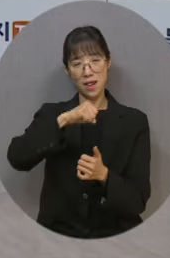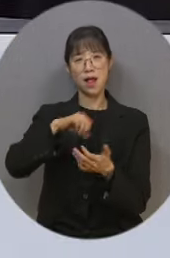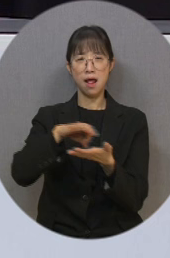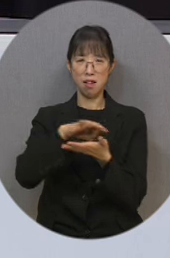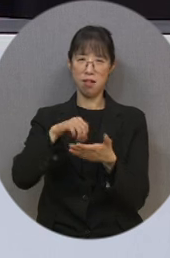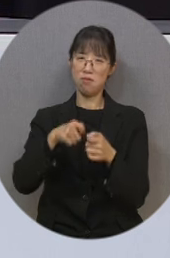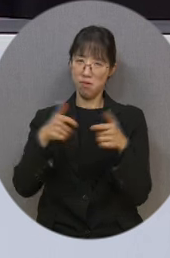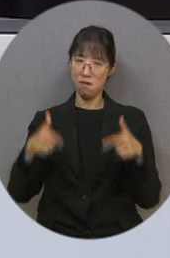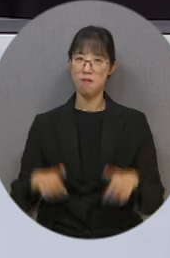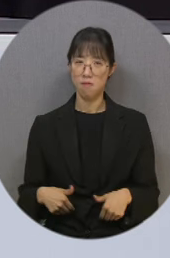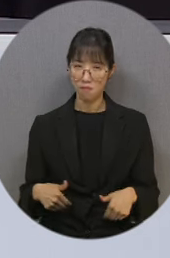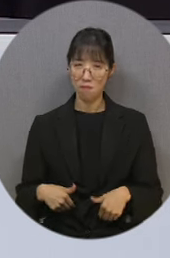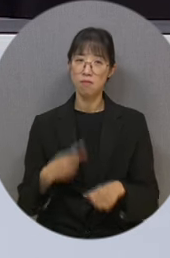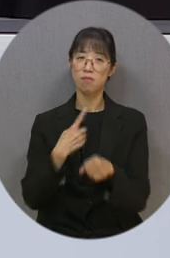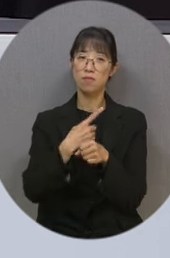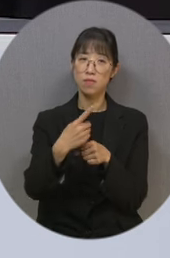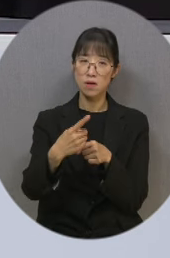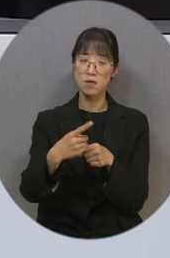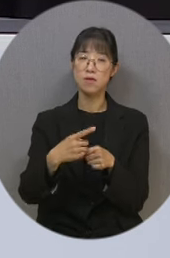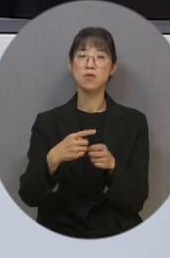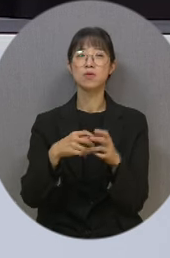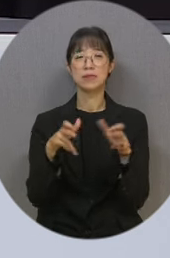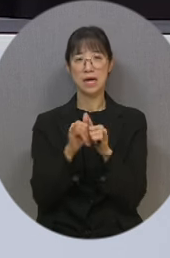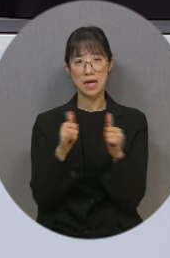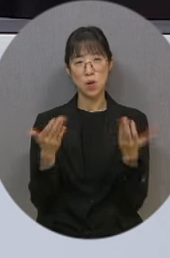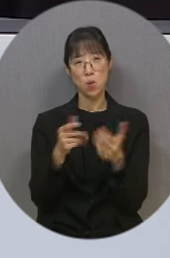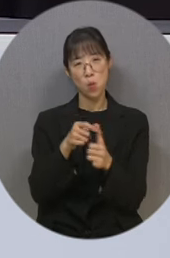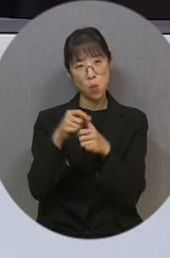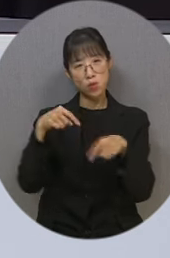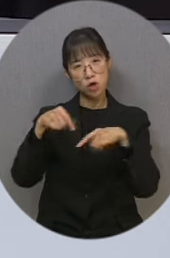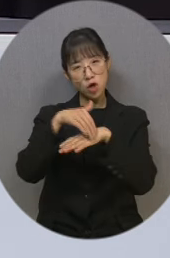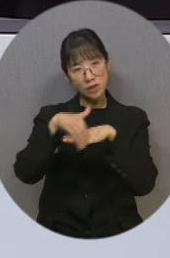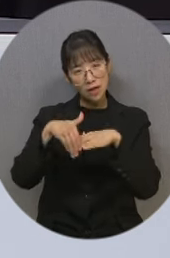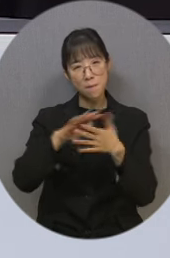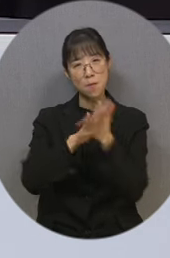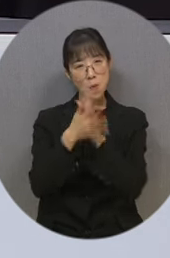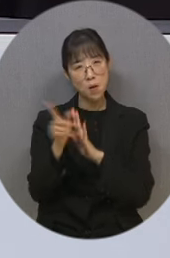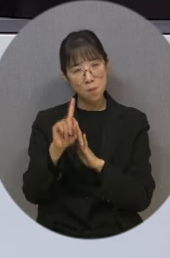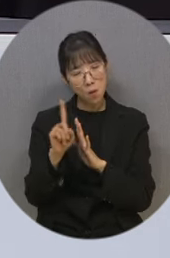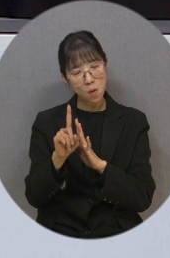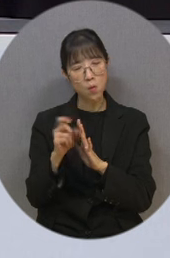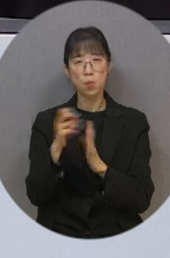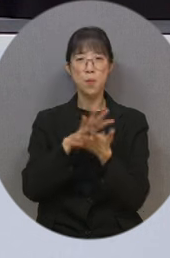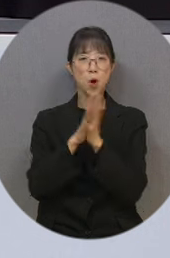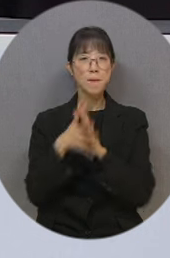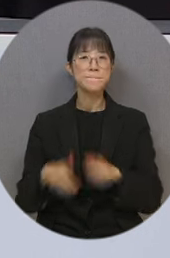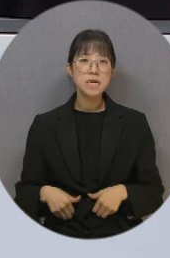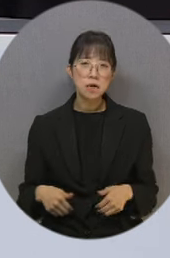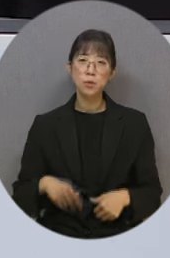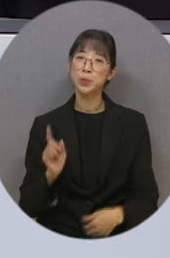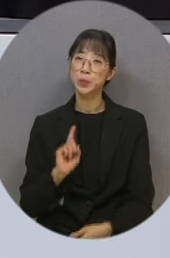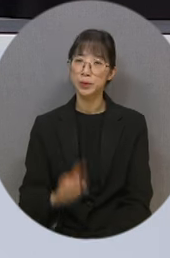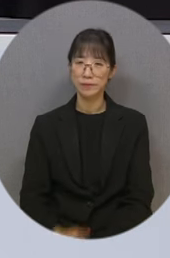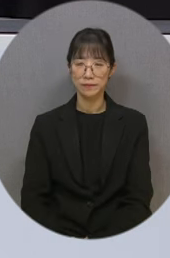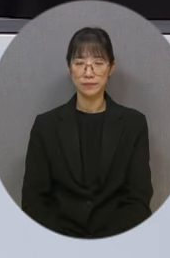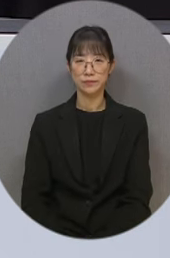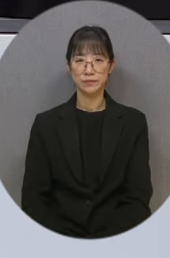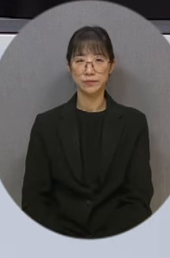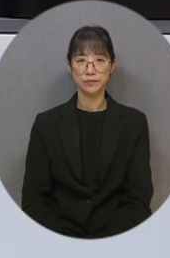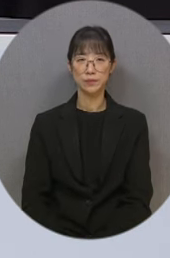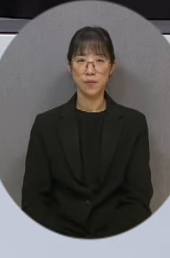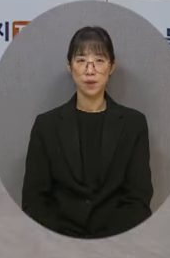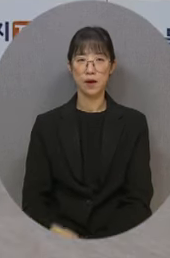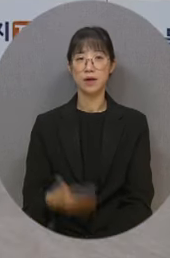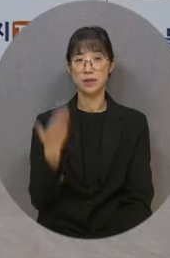합니다 내년도 장애인 고용 정책은 어떻게 달라지며 어떻게 달라져야 한다고 보십니까네